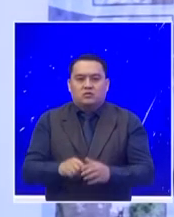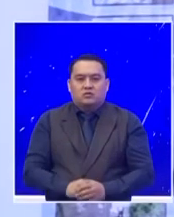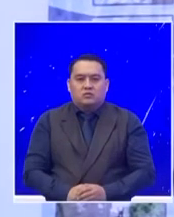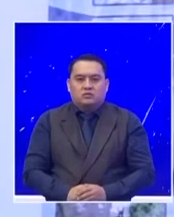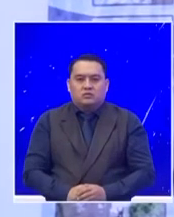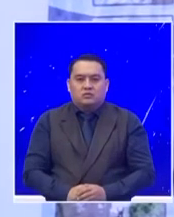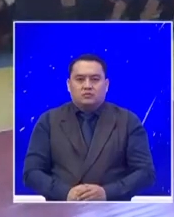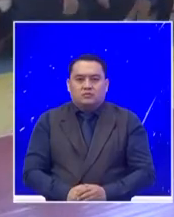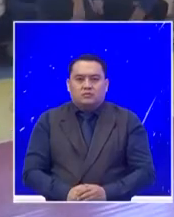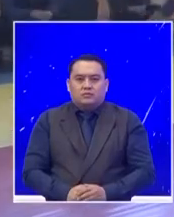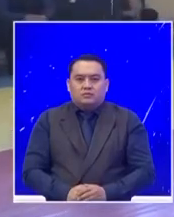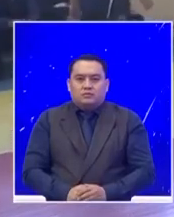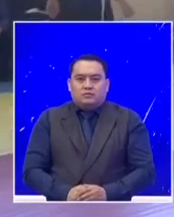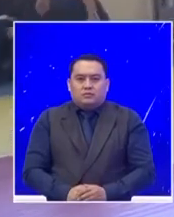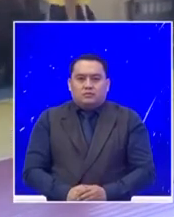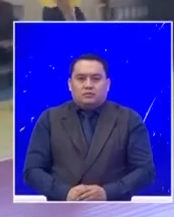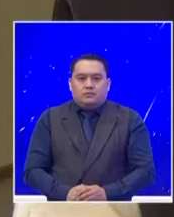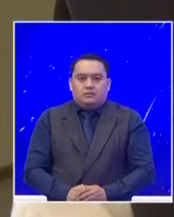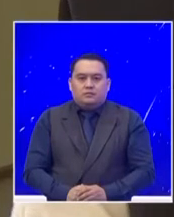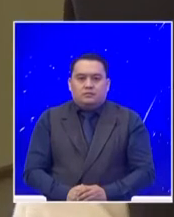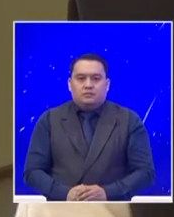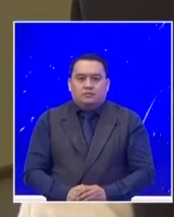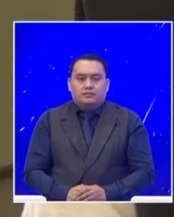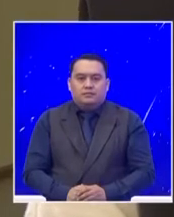школ областного центра.